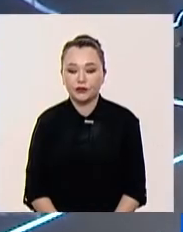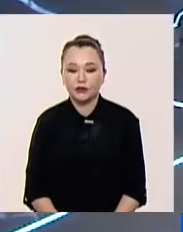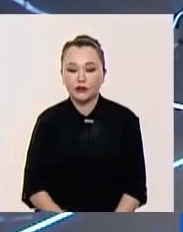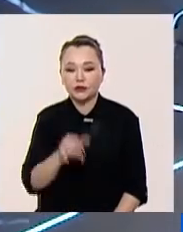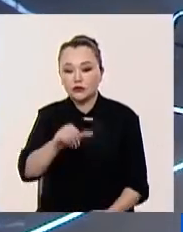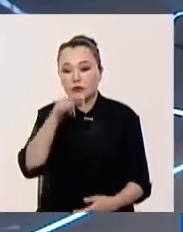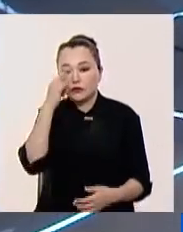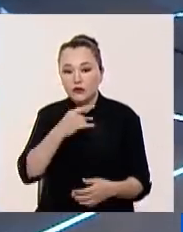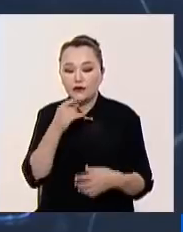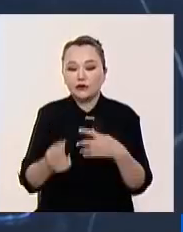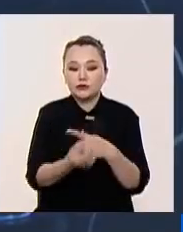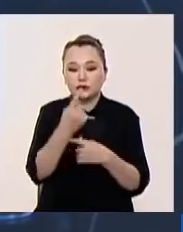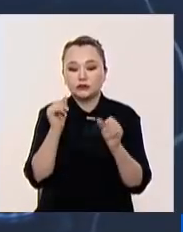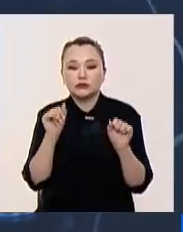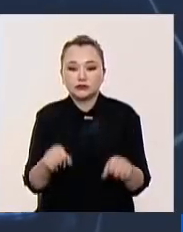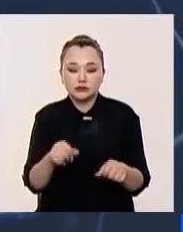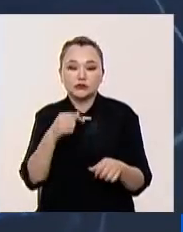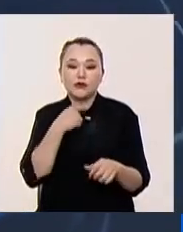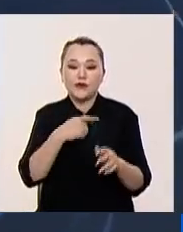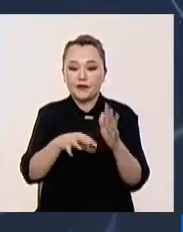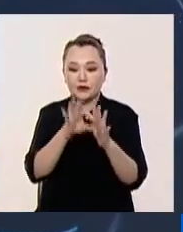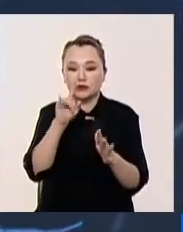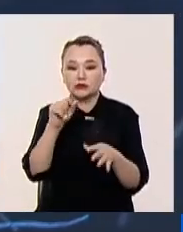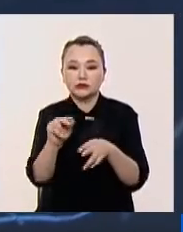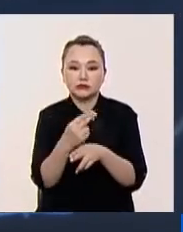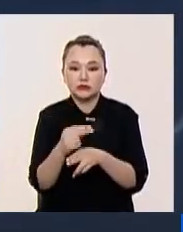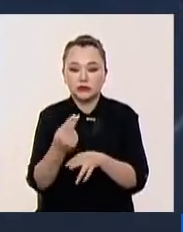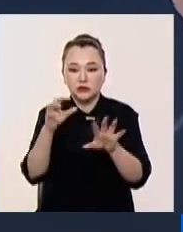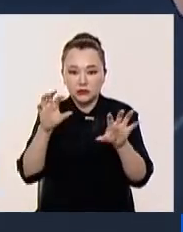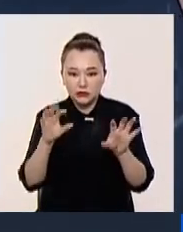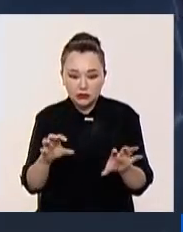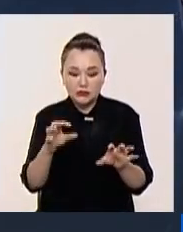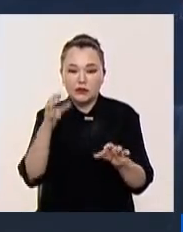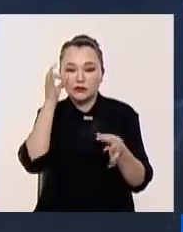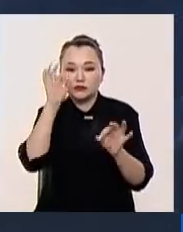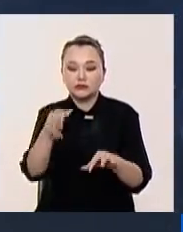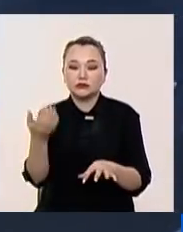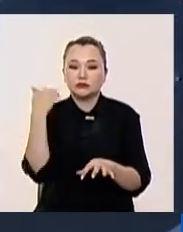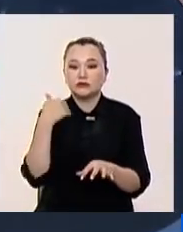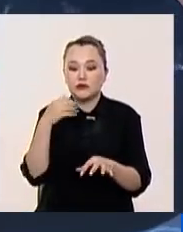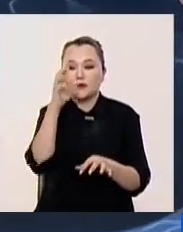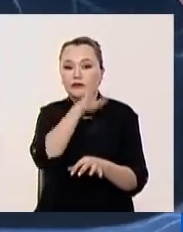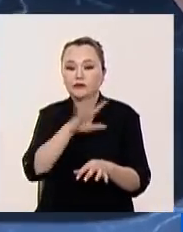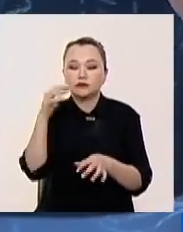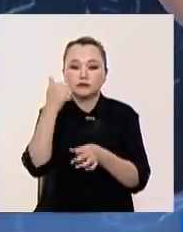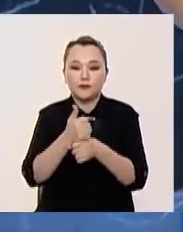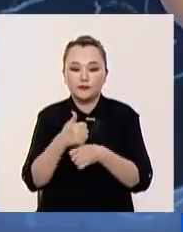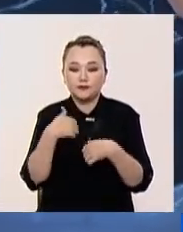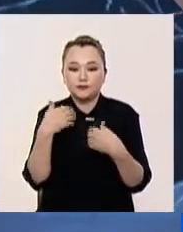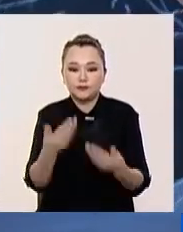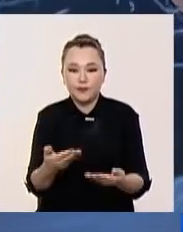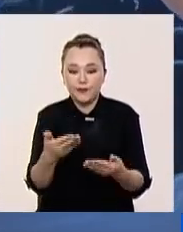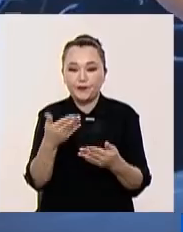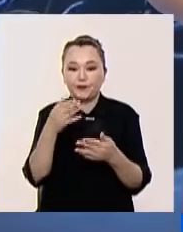У казахстанцев появится возможность проголосовать за поправки в Конституцию. Напомню, ранее президент страны предложил провести